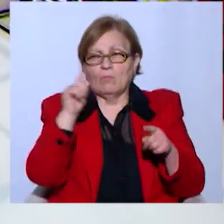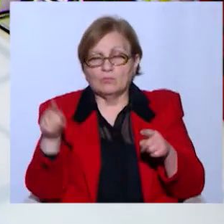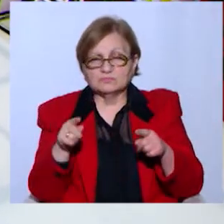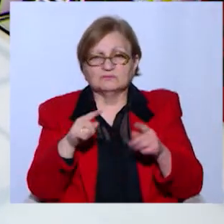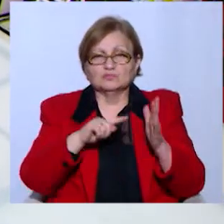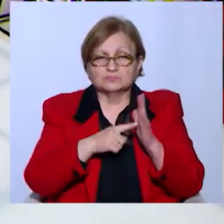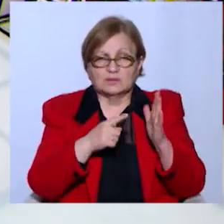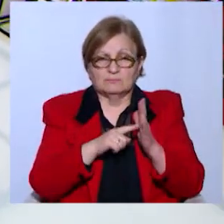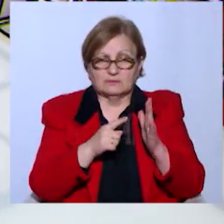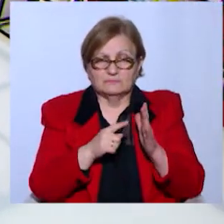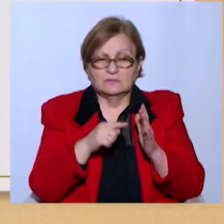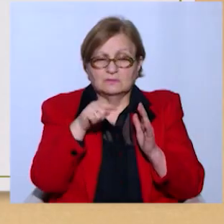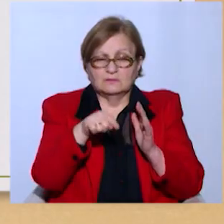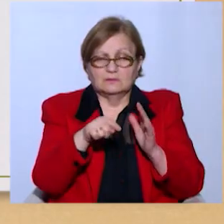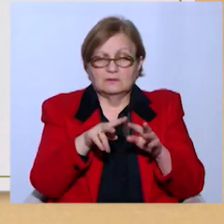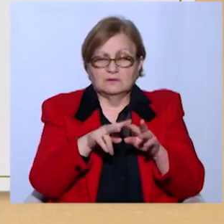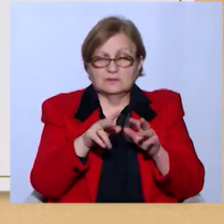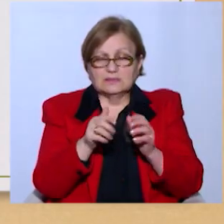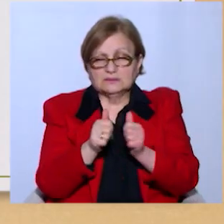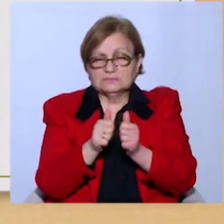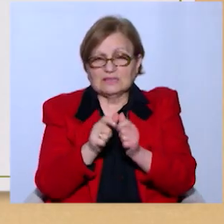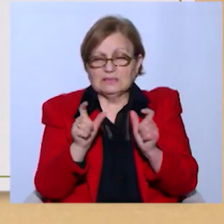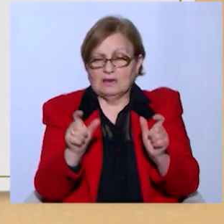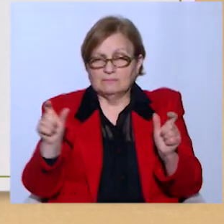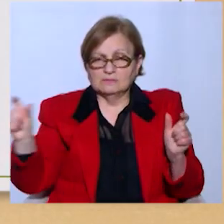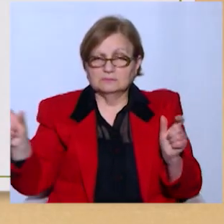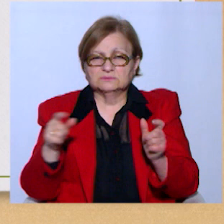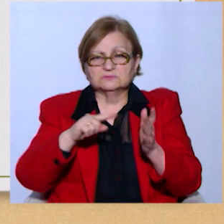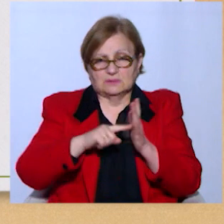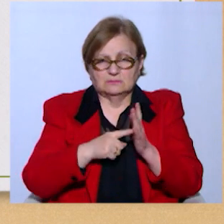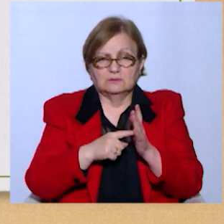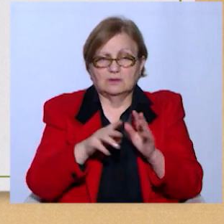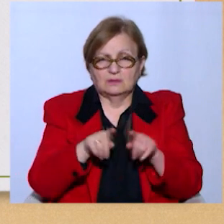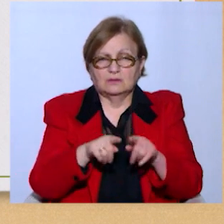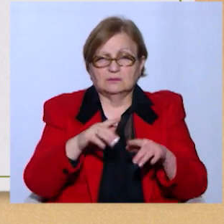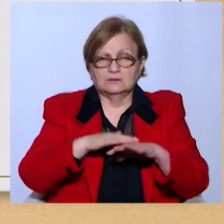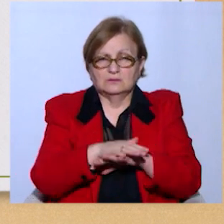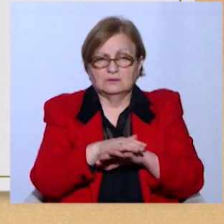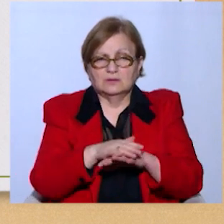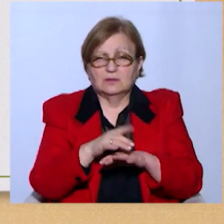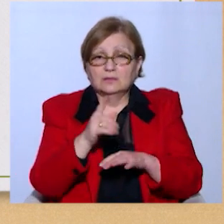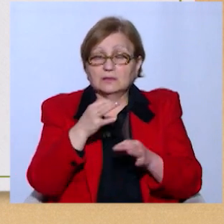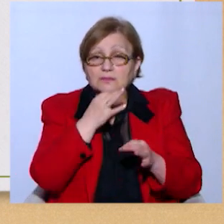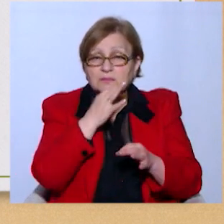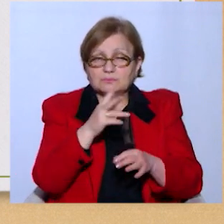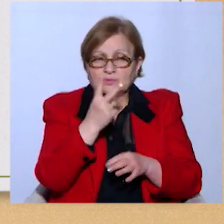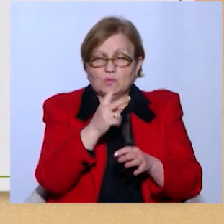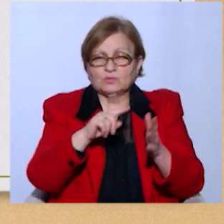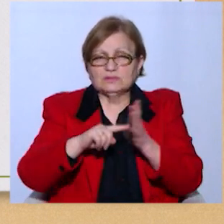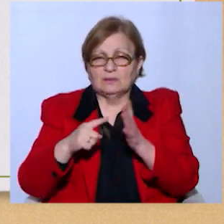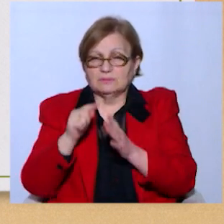აგრეთვე მისგან თანაბრად დაშორებულ წევრების ნამრავლს და აგრეთვე გეომეტრიული პროგრესიის ნებისმიერი ორი წევრის